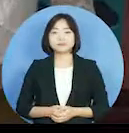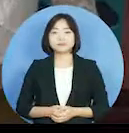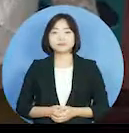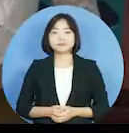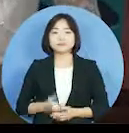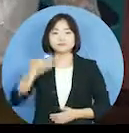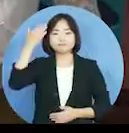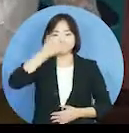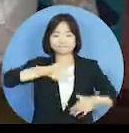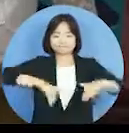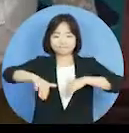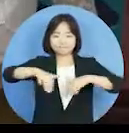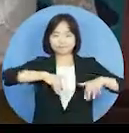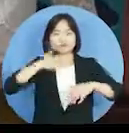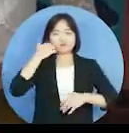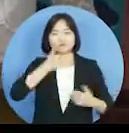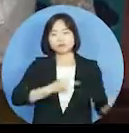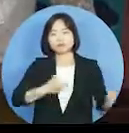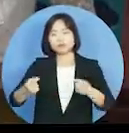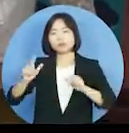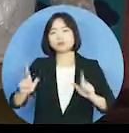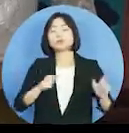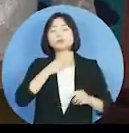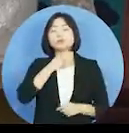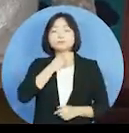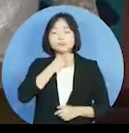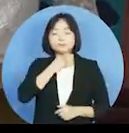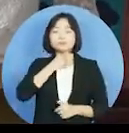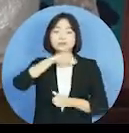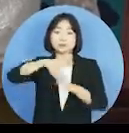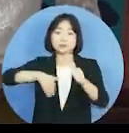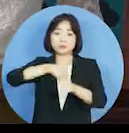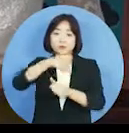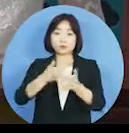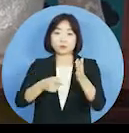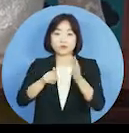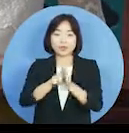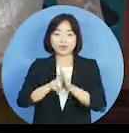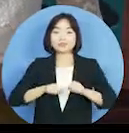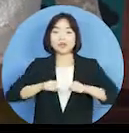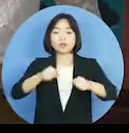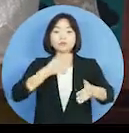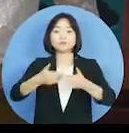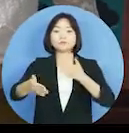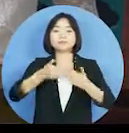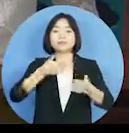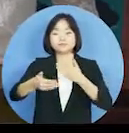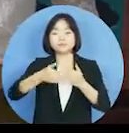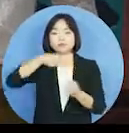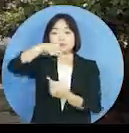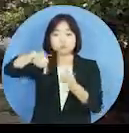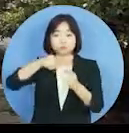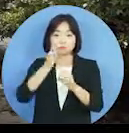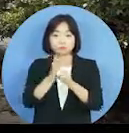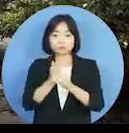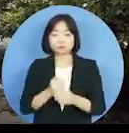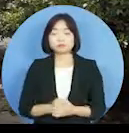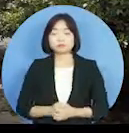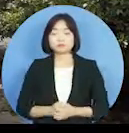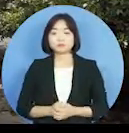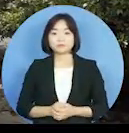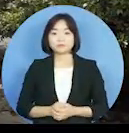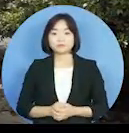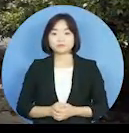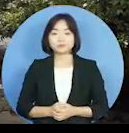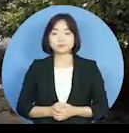깨끗한 거리, 누구나 살고 싶은 도시 환경을 만들기 위한 청소 현장 체험 패밀리 프로그램이 운영되고 있습니다.